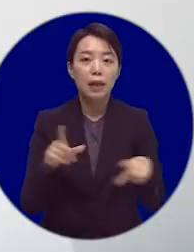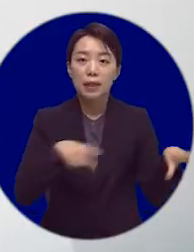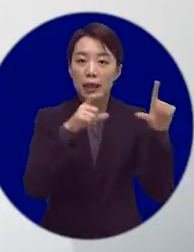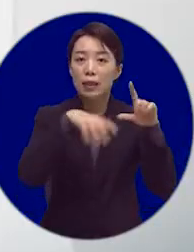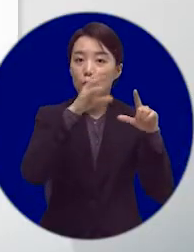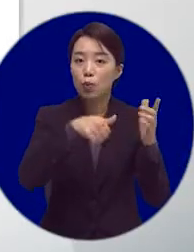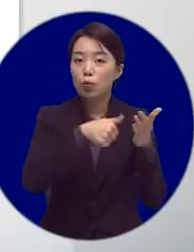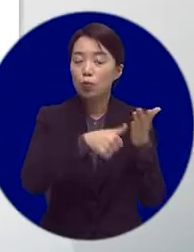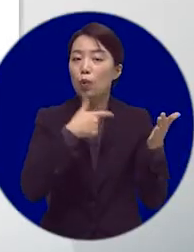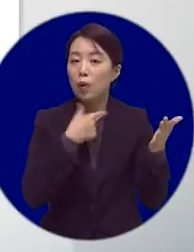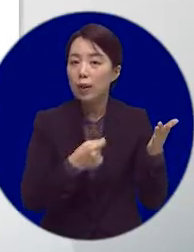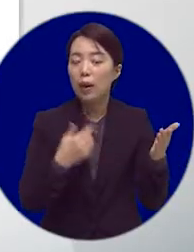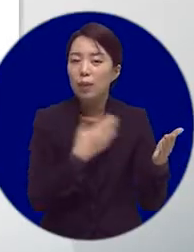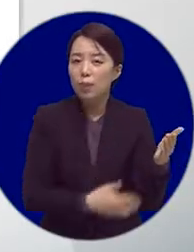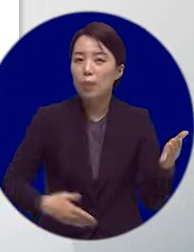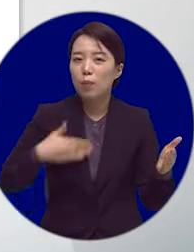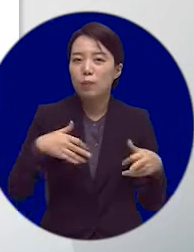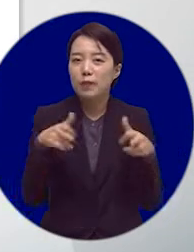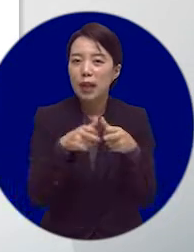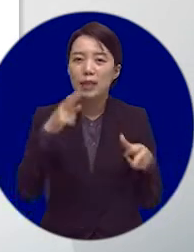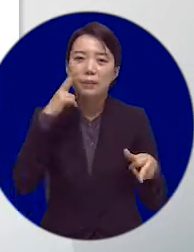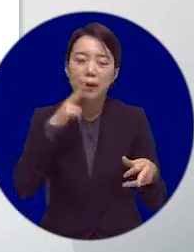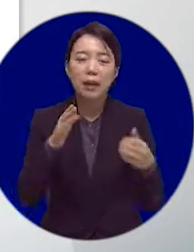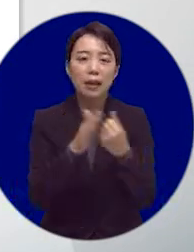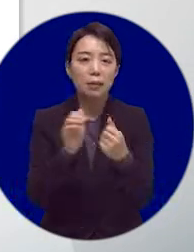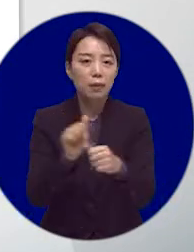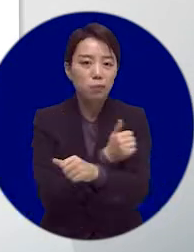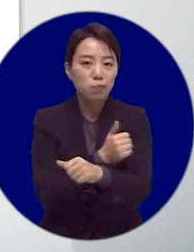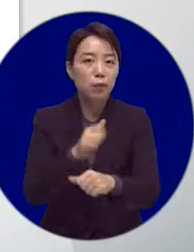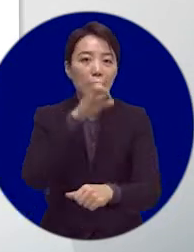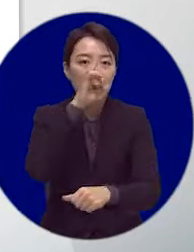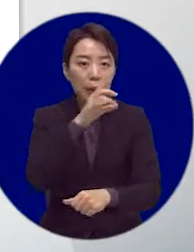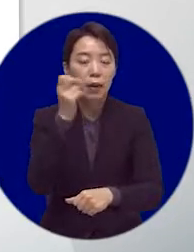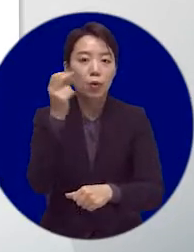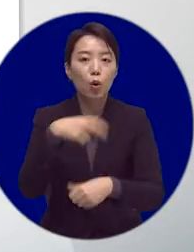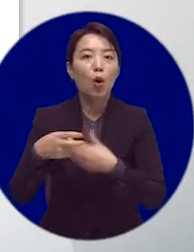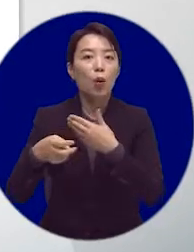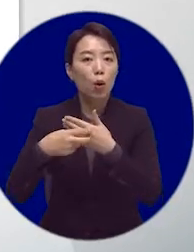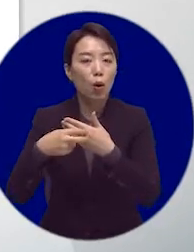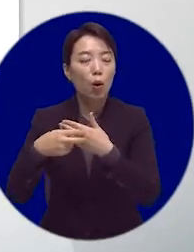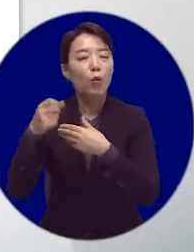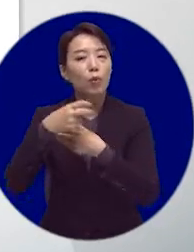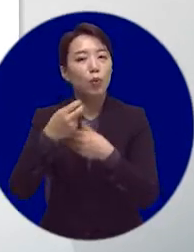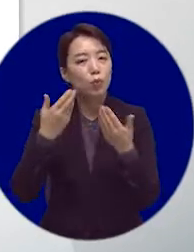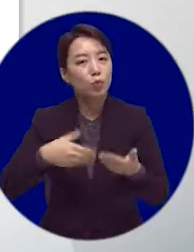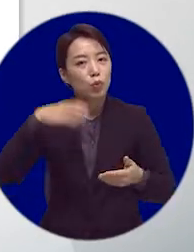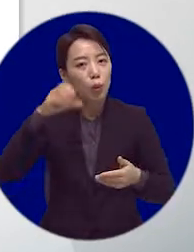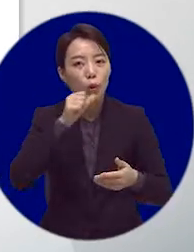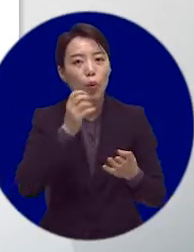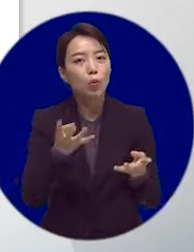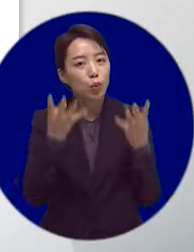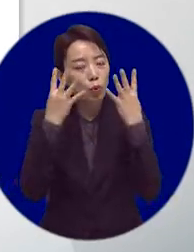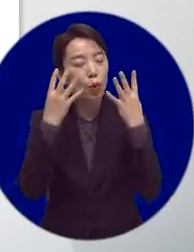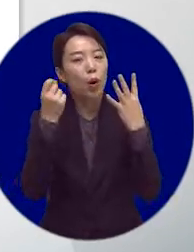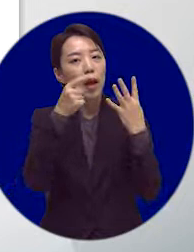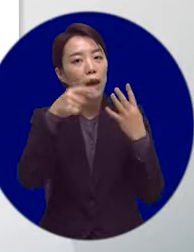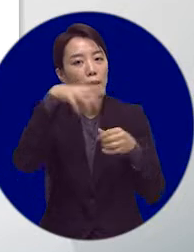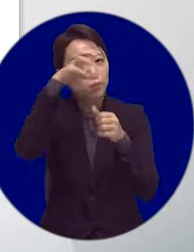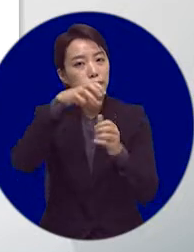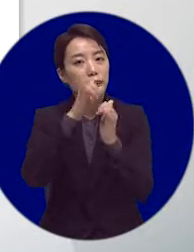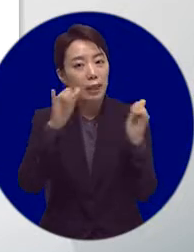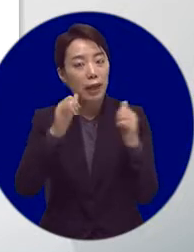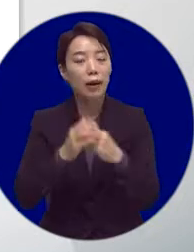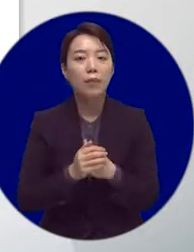거소투표 신고는 신체에 중대한 장애가 있어 거동할 수 없는 사람, 병원, 요양소, 수용소, 교도소 또는